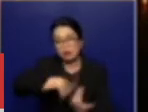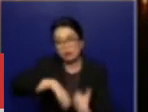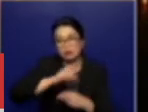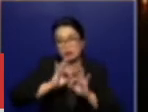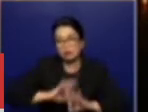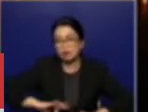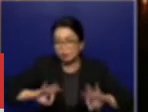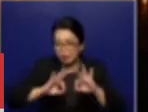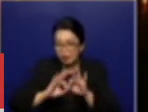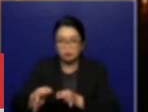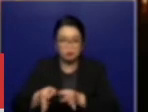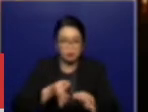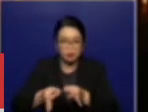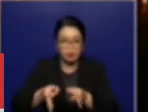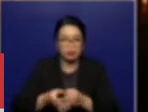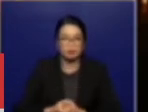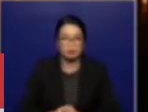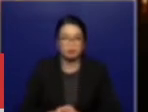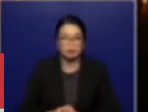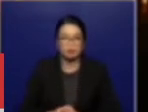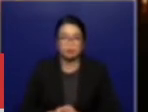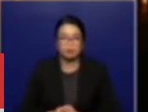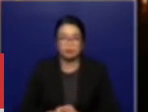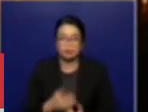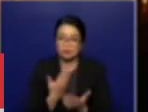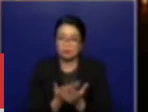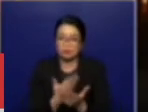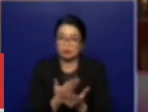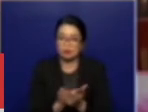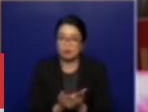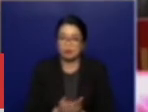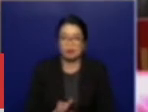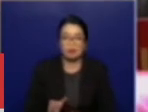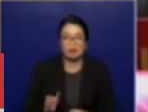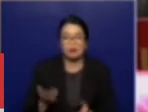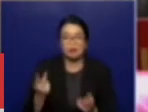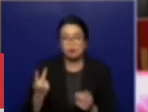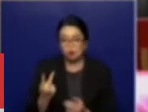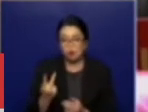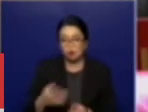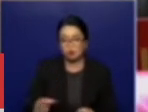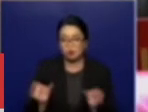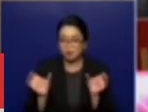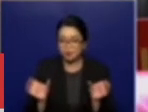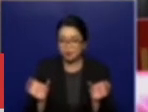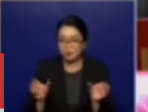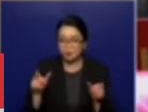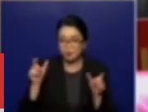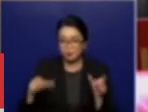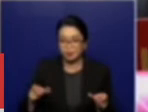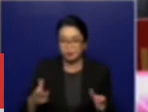งท่านประธานครับตัวเลข2ตัวครับรายจ่ายประจำ